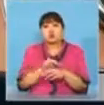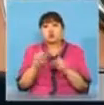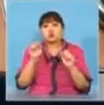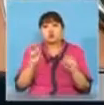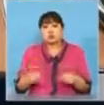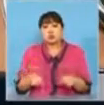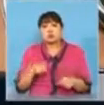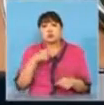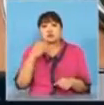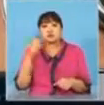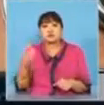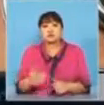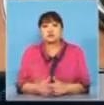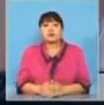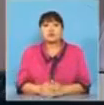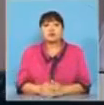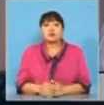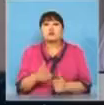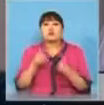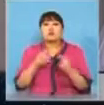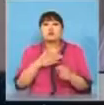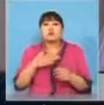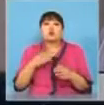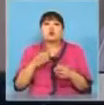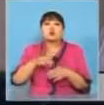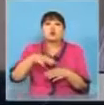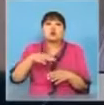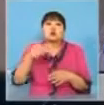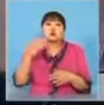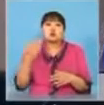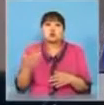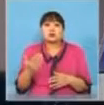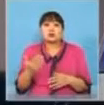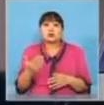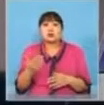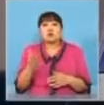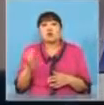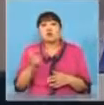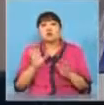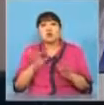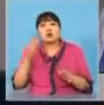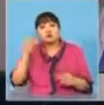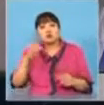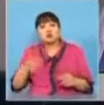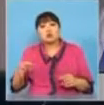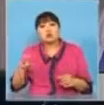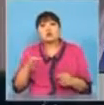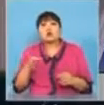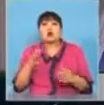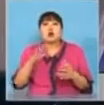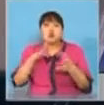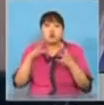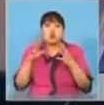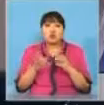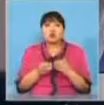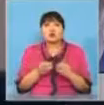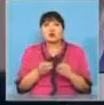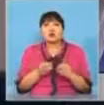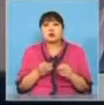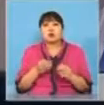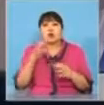жеңуге болады дейді олар. Сүт безінің қатерлі ісігі осы бүкіл тек қана Ақтөбе облысында емес,